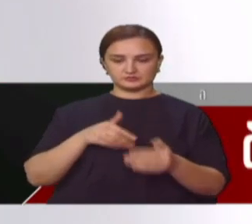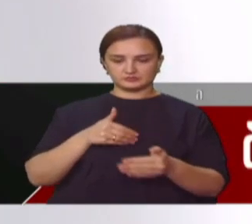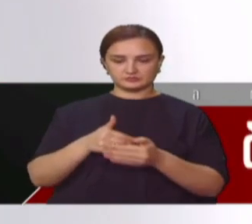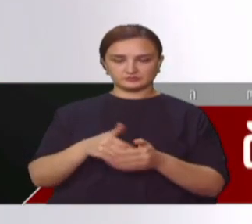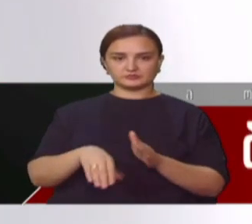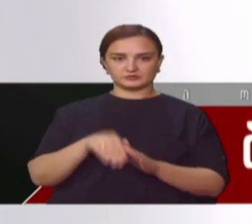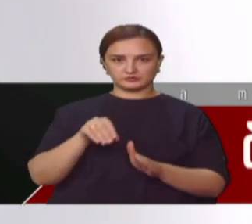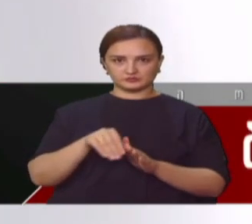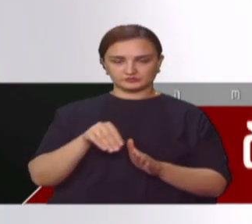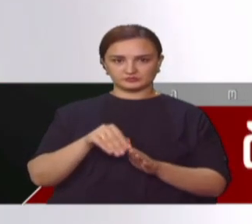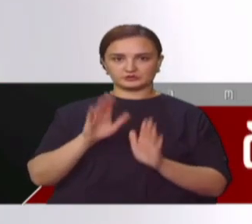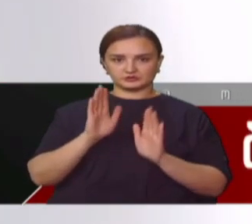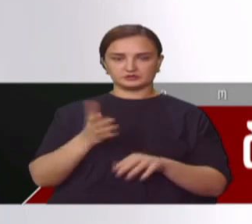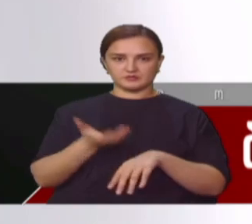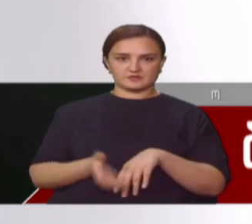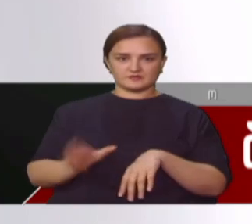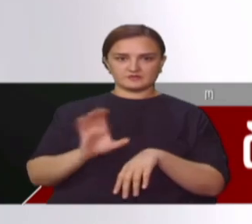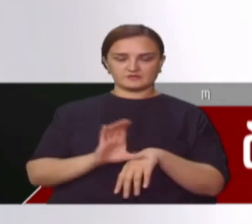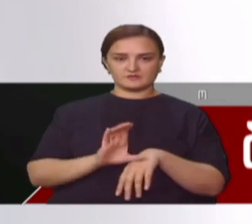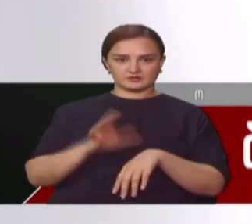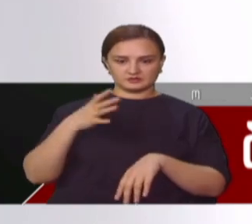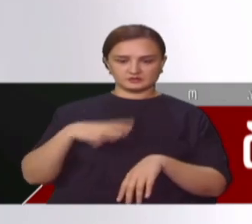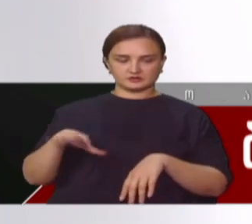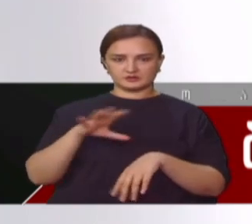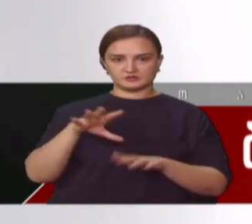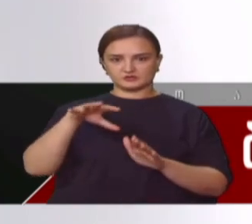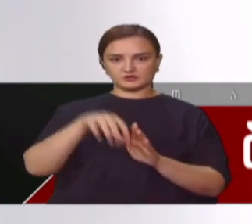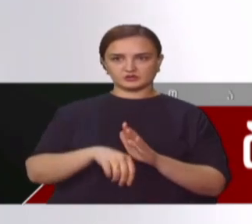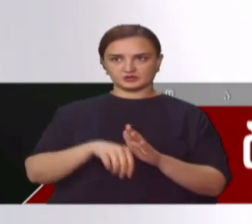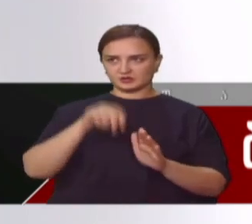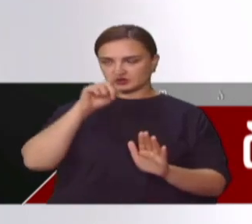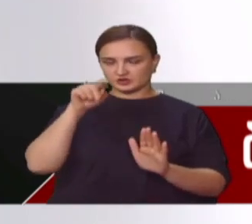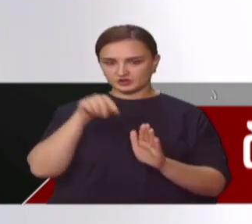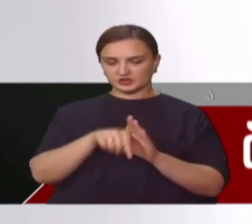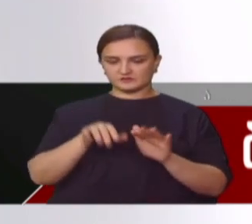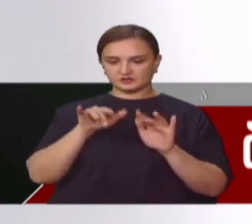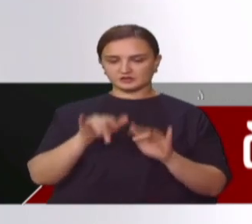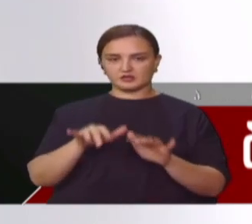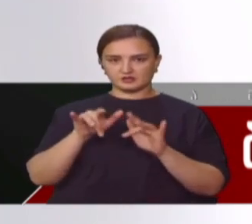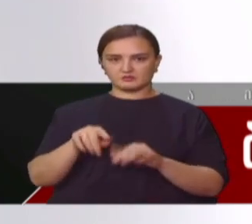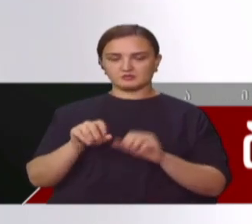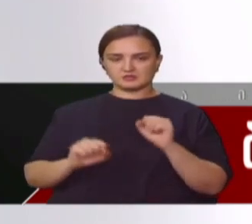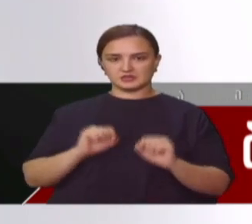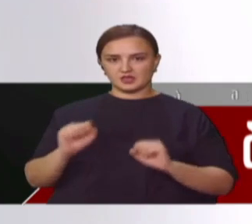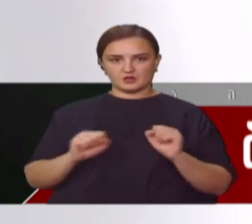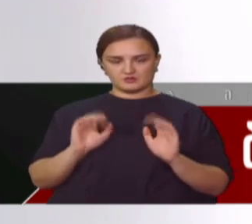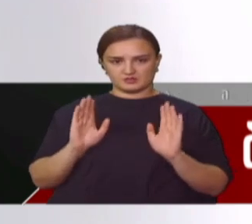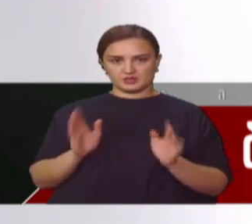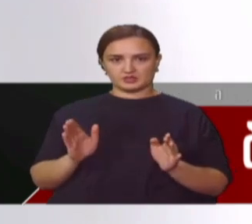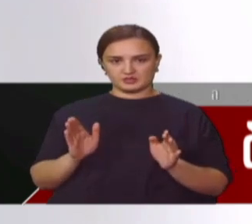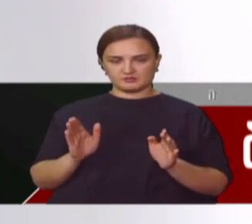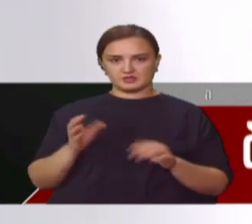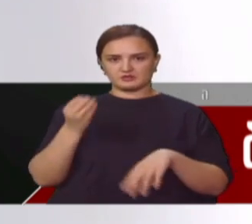არჩევნები, მით უფრო გამძაფრდება საქართველოს შიდა ჩარევის, შიდა საქმეებში ჩარევის მცდელობები. Მით